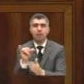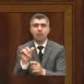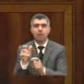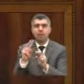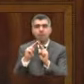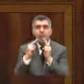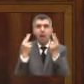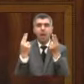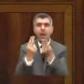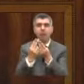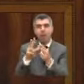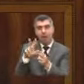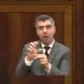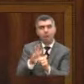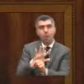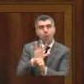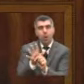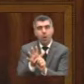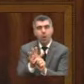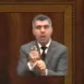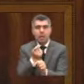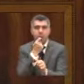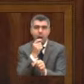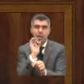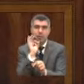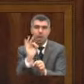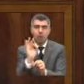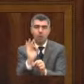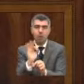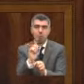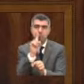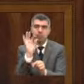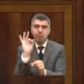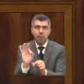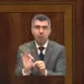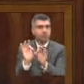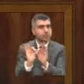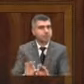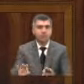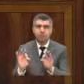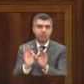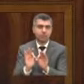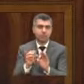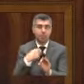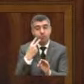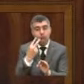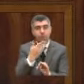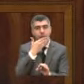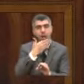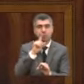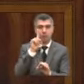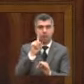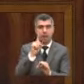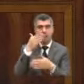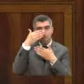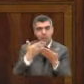الحمد لله صراحه بهذا الشيء اللي عايشين والمشاكل اللي عايشين، الحمد لله على بلادنا اللي كنشوفوا حنا فين وصلنا، والناس